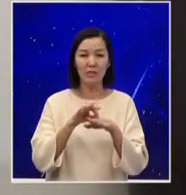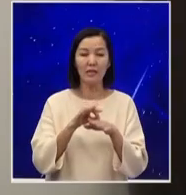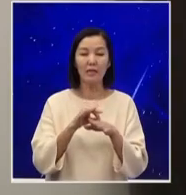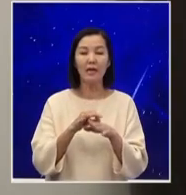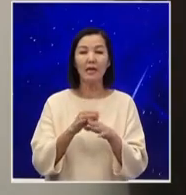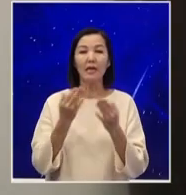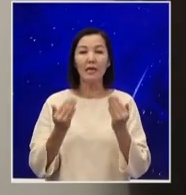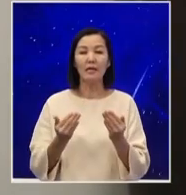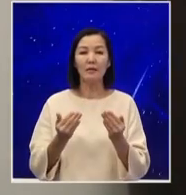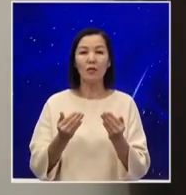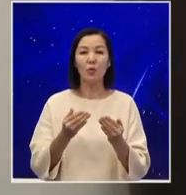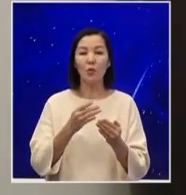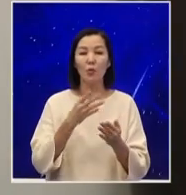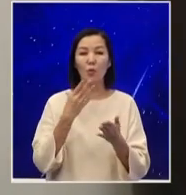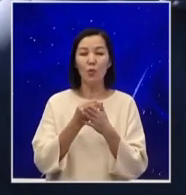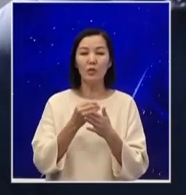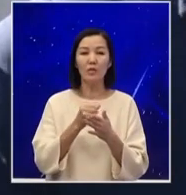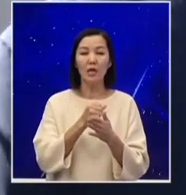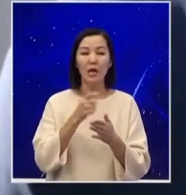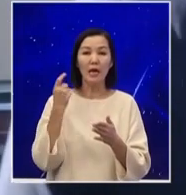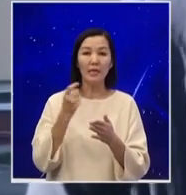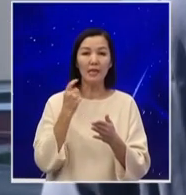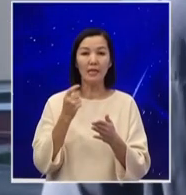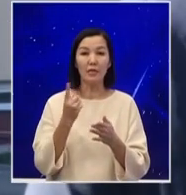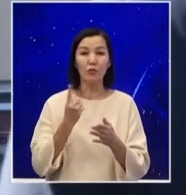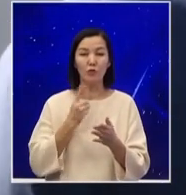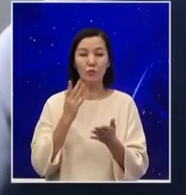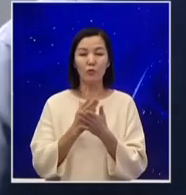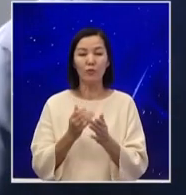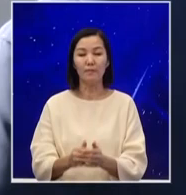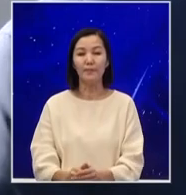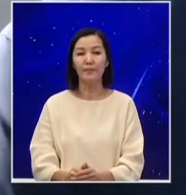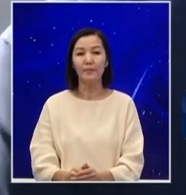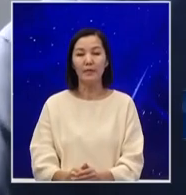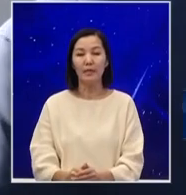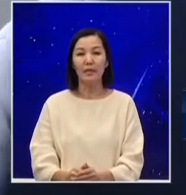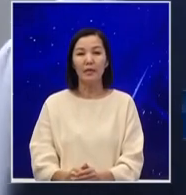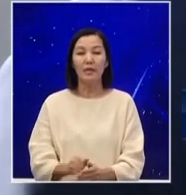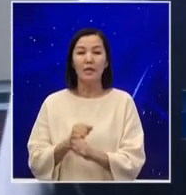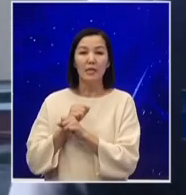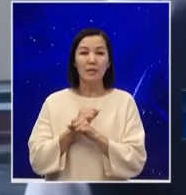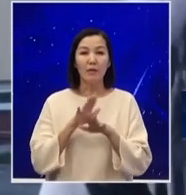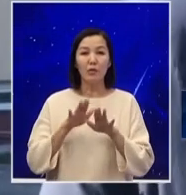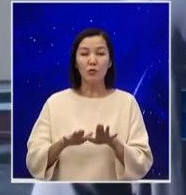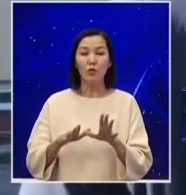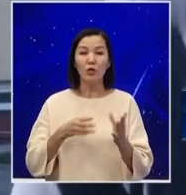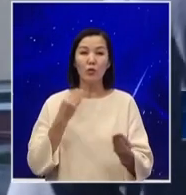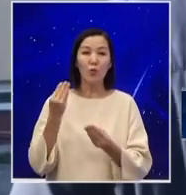Енді тек өз иелерін күтіп тұр. Жан жағына балаларға арналған, демалысқа арналған алаңдары